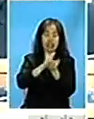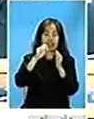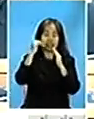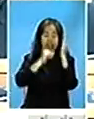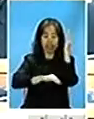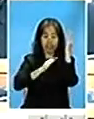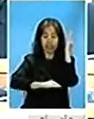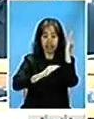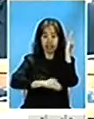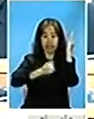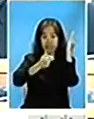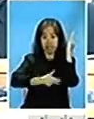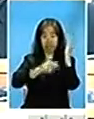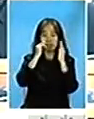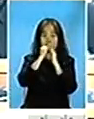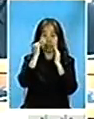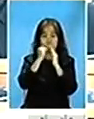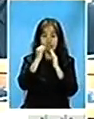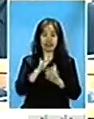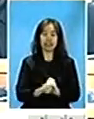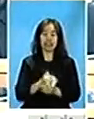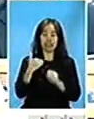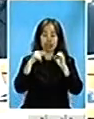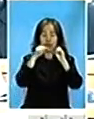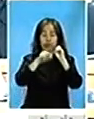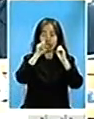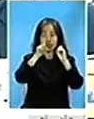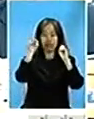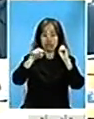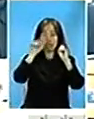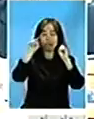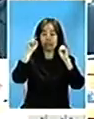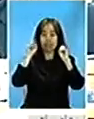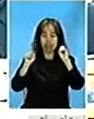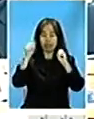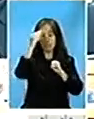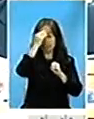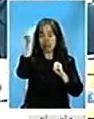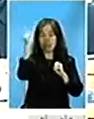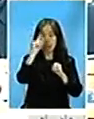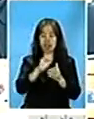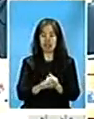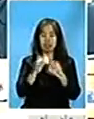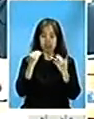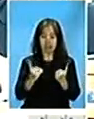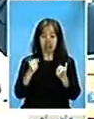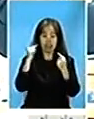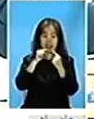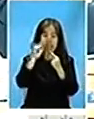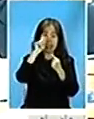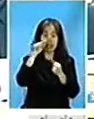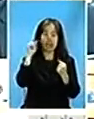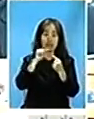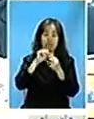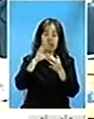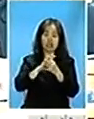ดภาคใต้ในส่วนของกองทัพบก 0.01% เพราะว่าวันนี้เนี่ยเราจะเห็นว่าการใช้ก